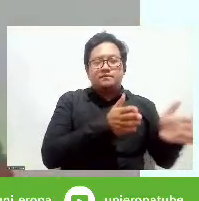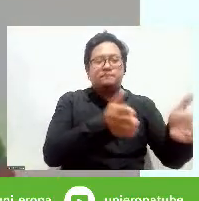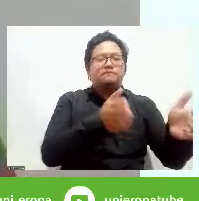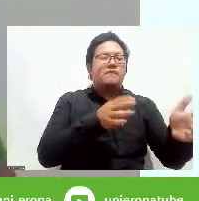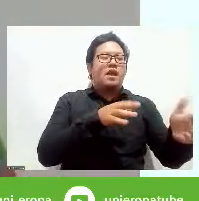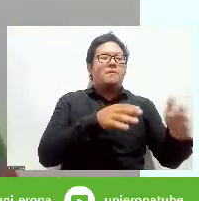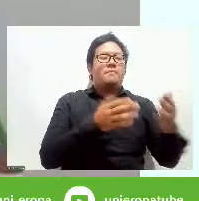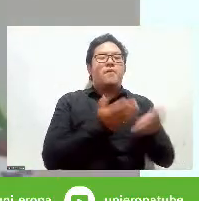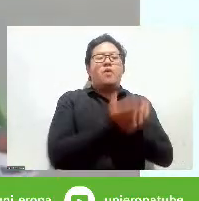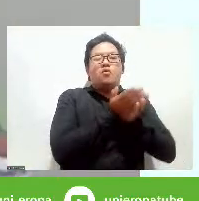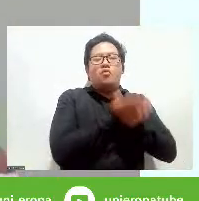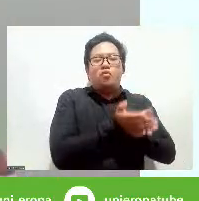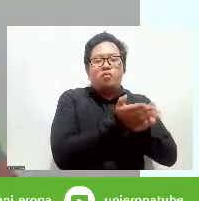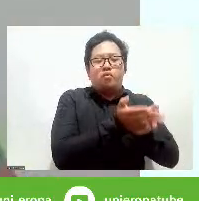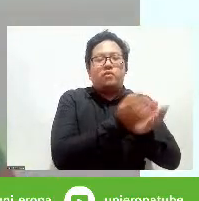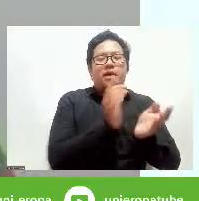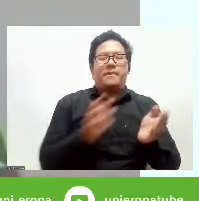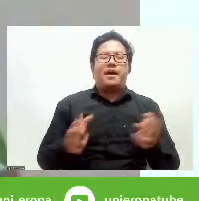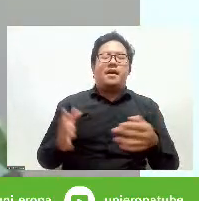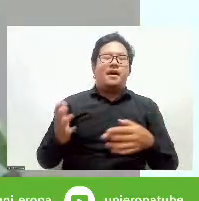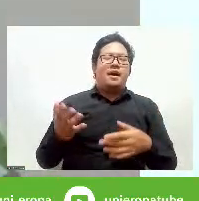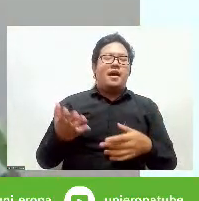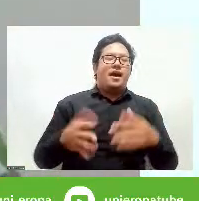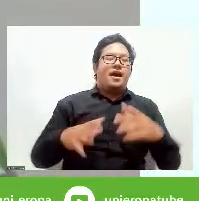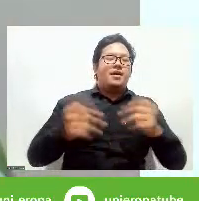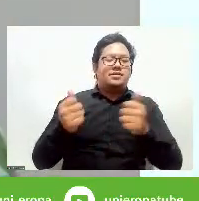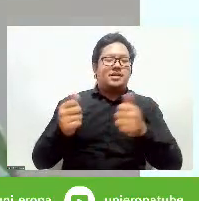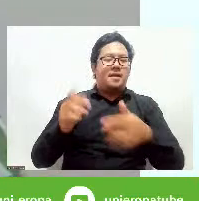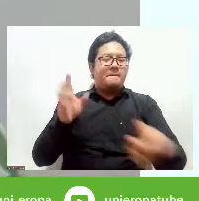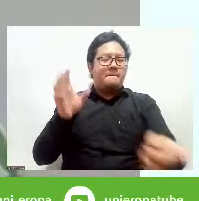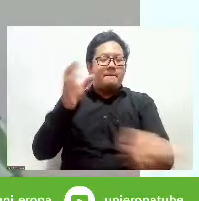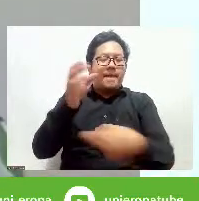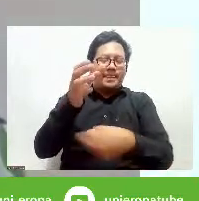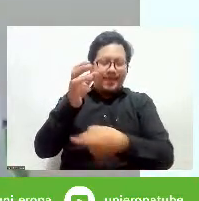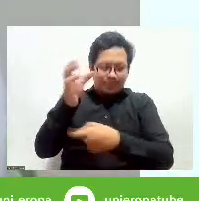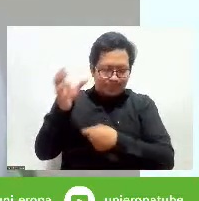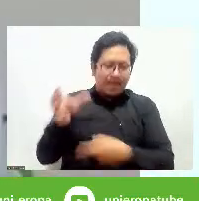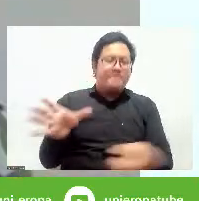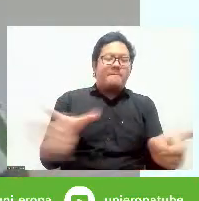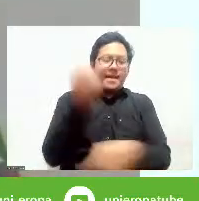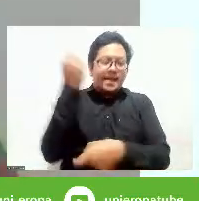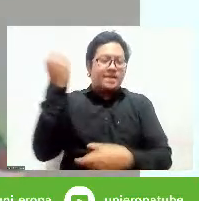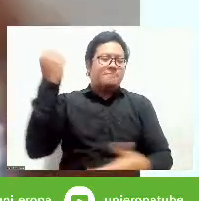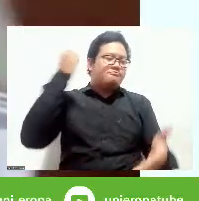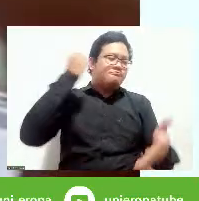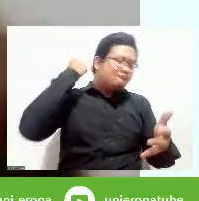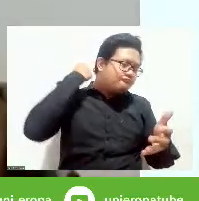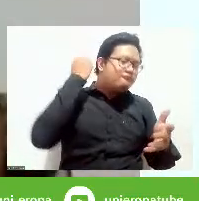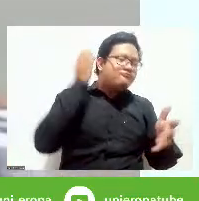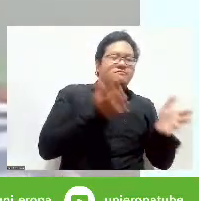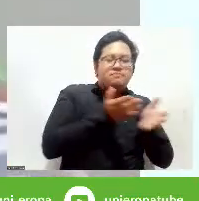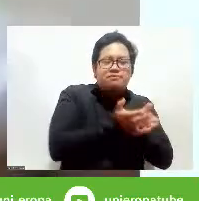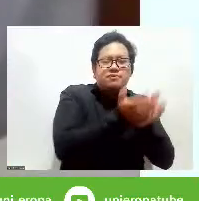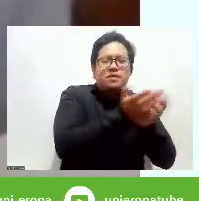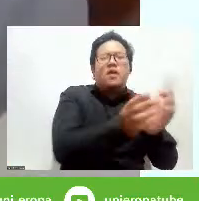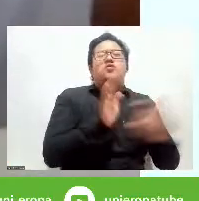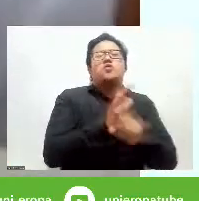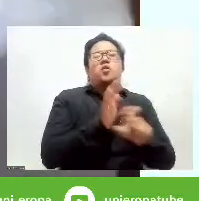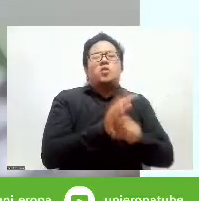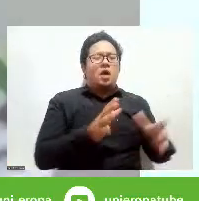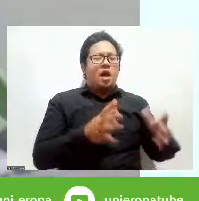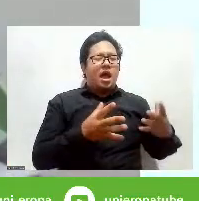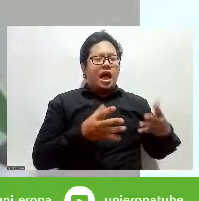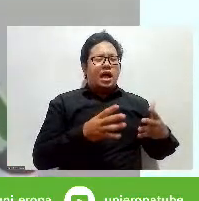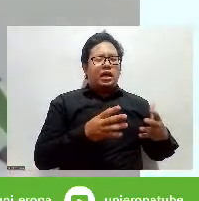mengangkut hasil panen Coba kalau musim kemarau kanal-kanal tersebut kering karena tidak ada sekat ini